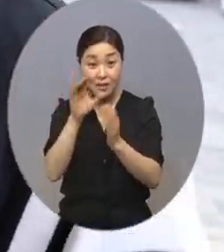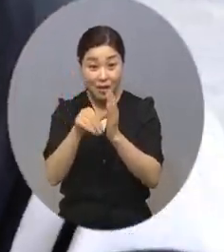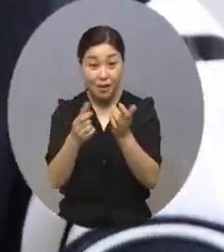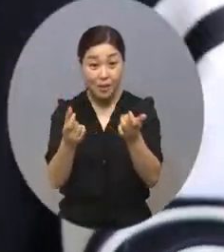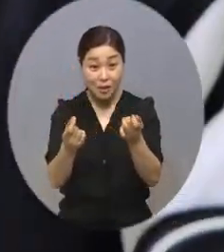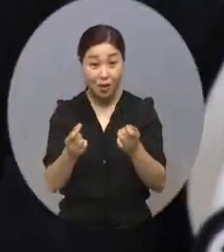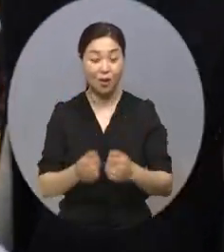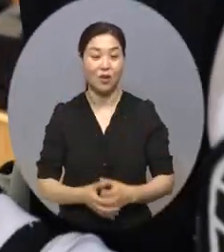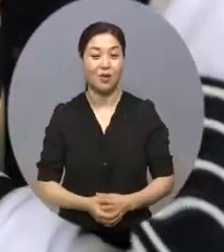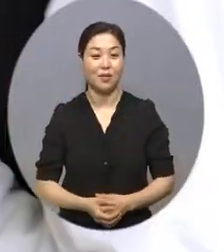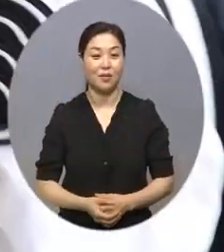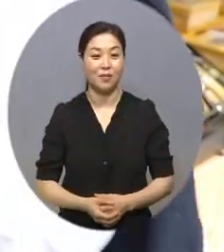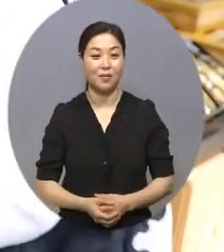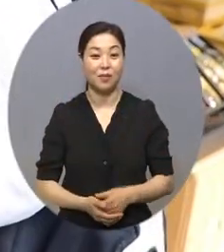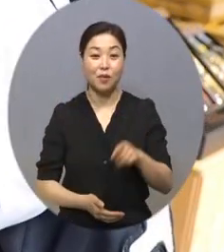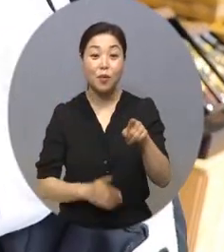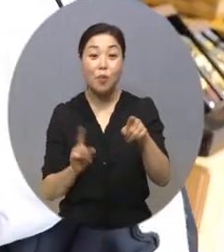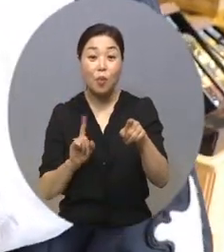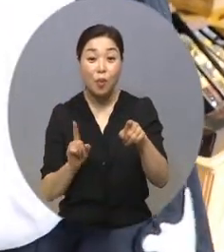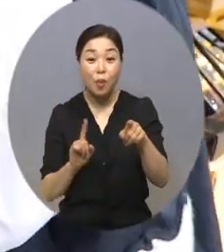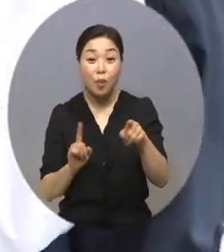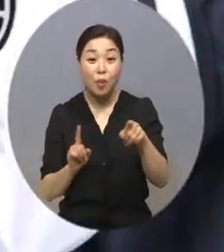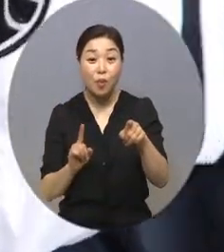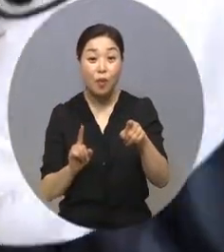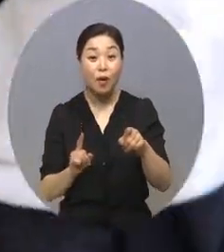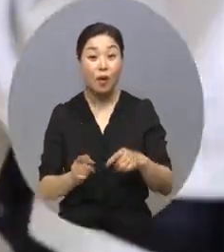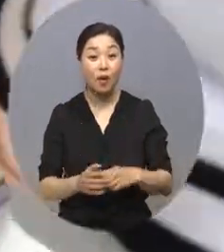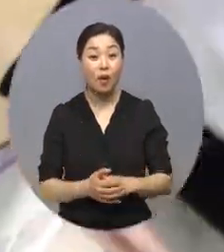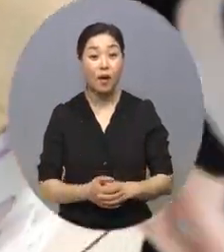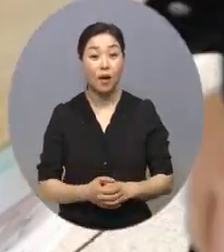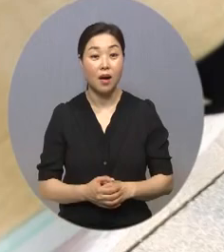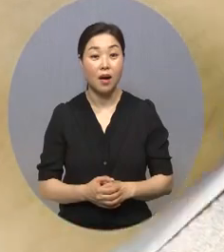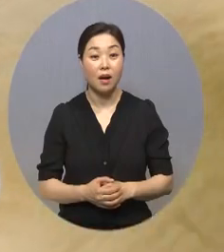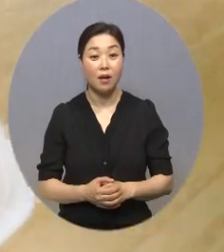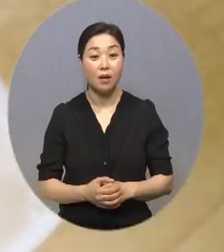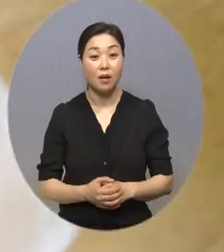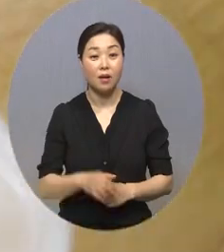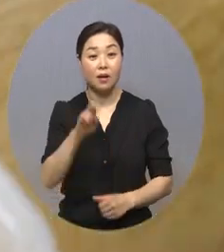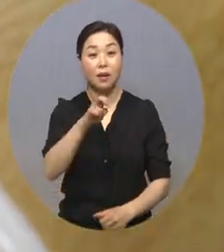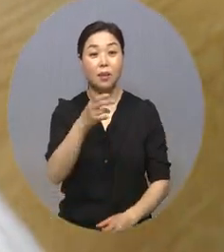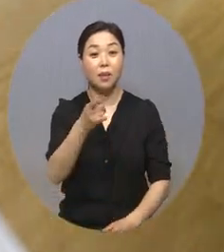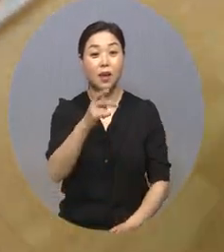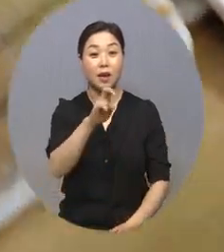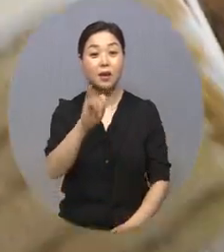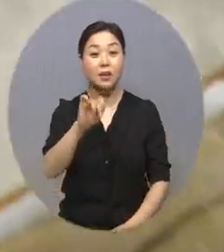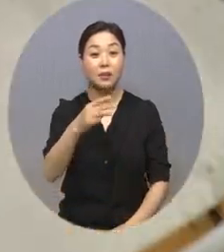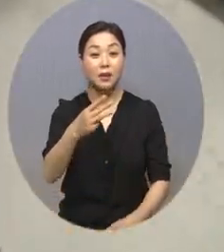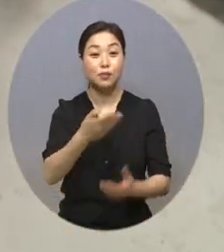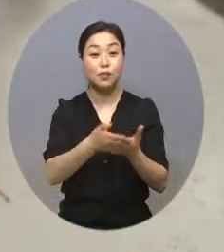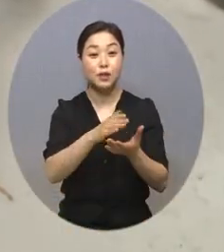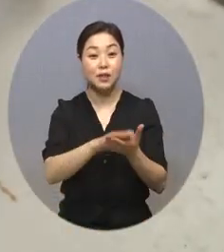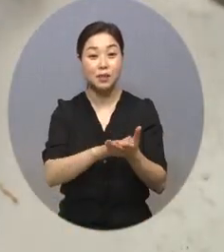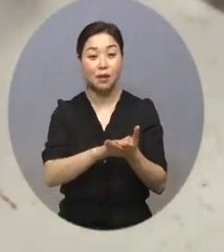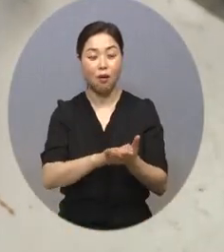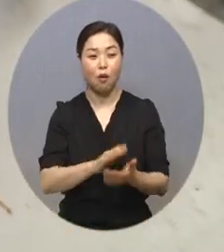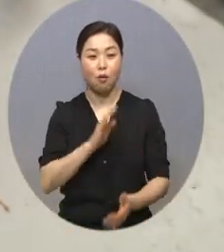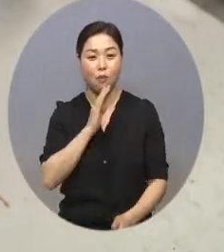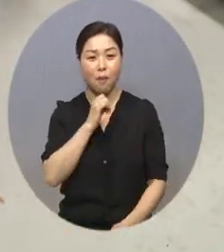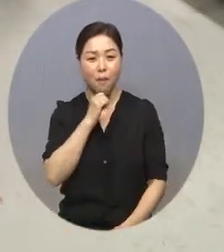아 위가 뭐야 이 보니 아 뭐 지금 딱 바로 진짜